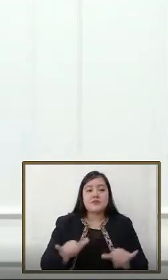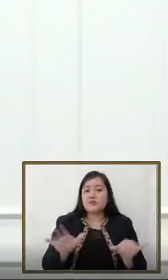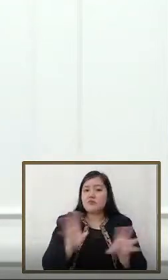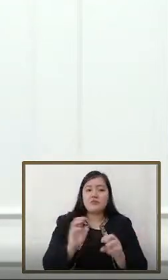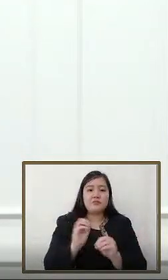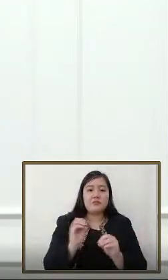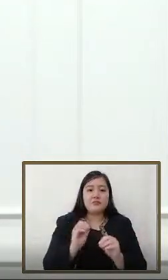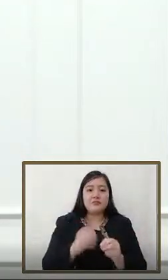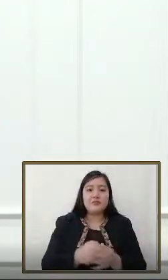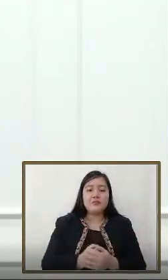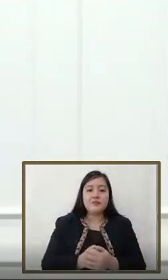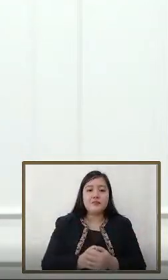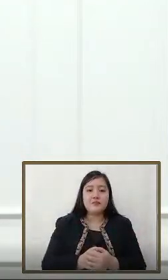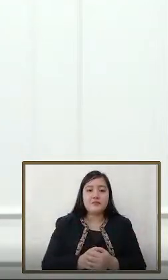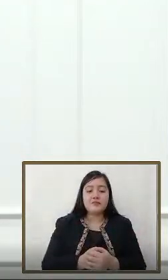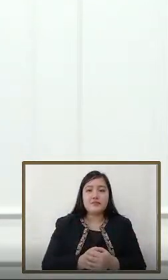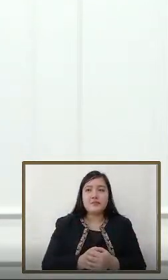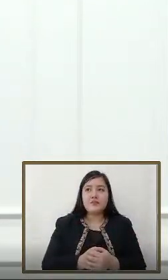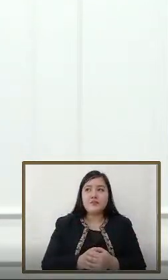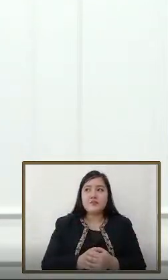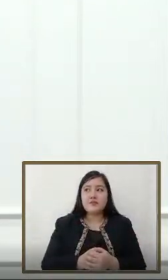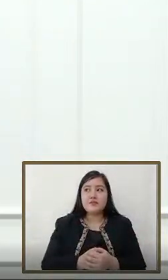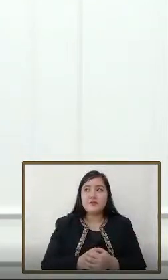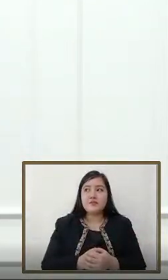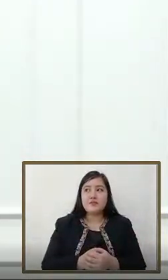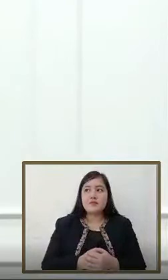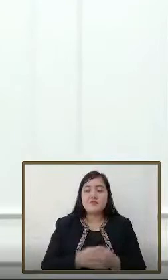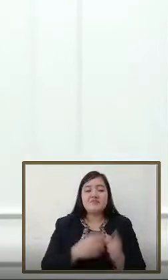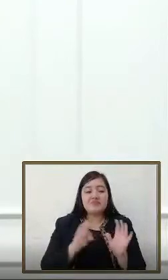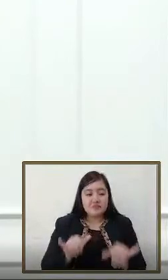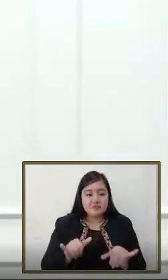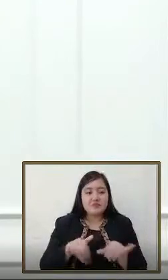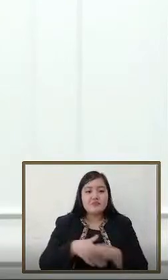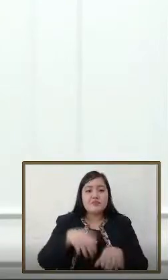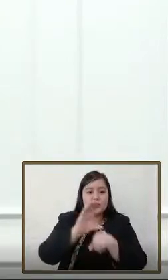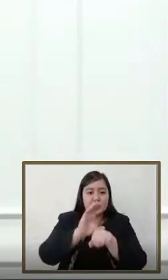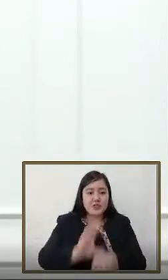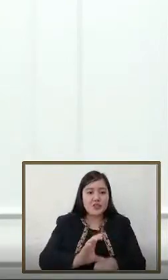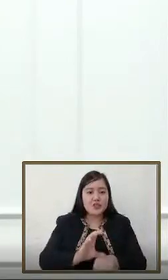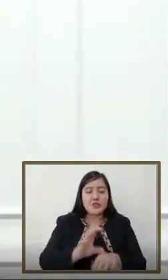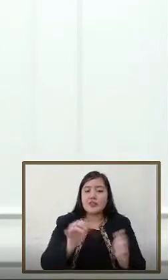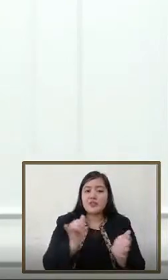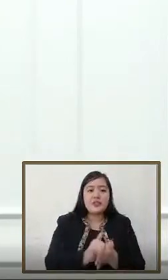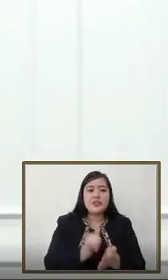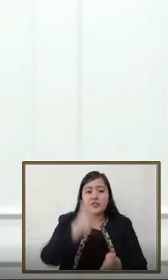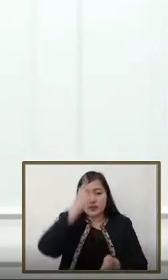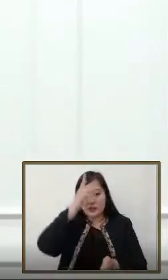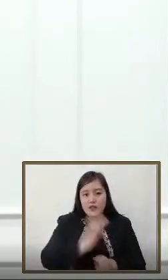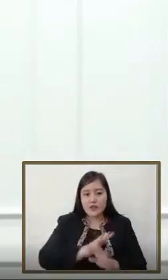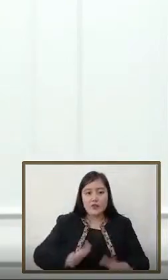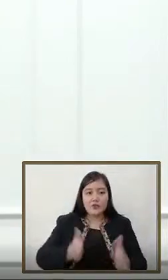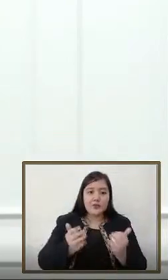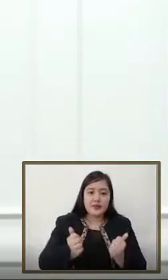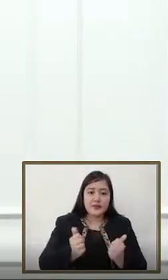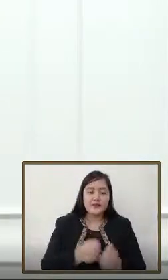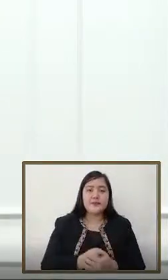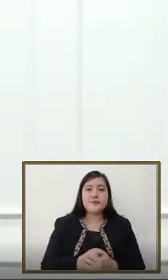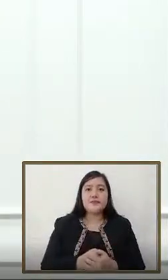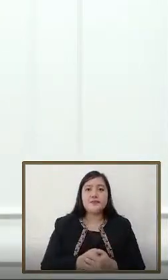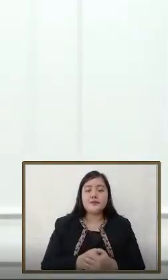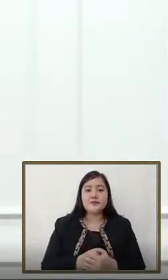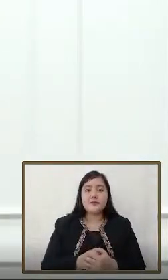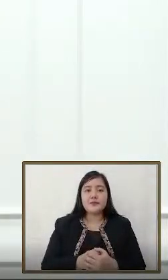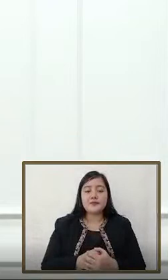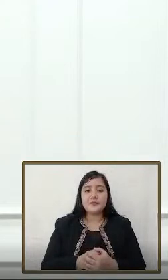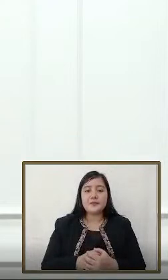Nandun pa rin tayo sa kalagayan na hindi gusto ng Diyos. Hindi ba tayo dito kung anong kalagayan natin meron tayo sa